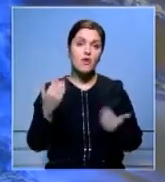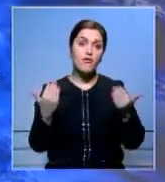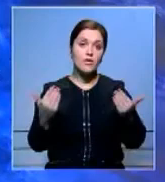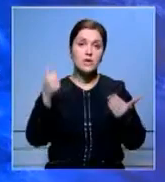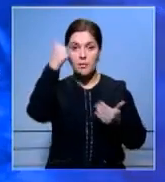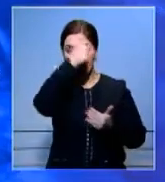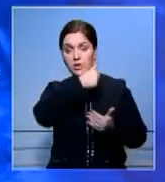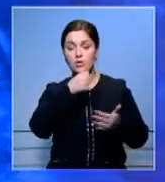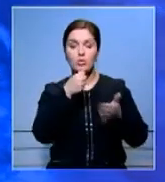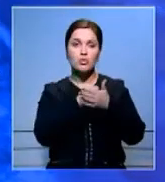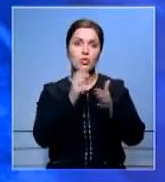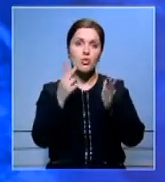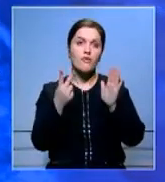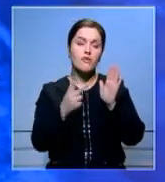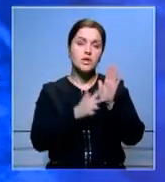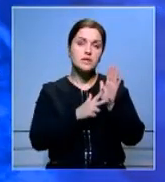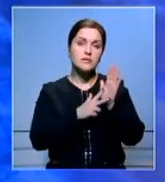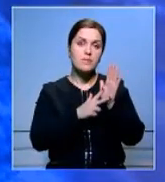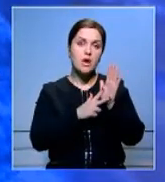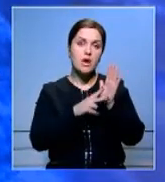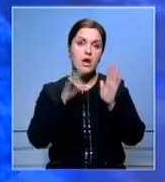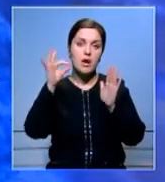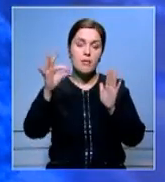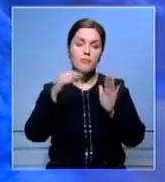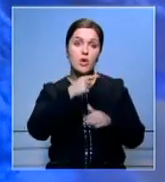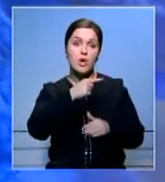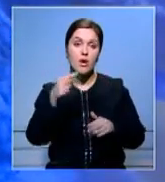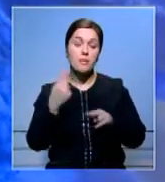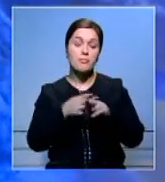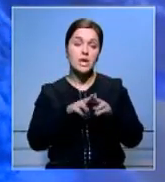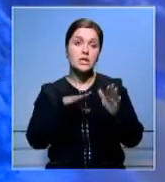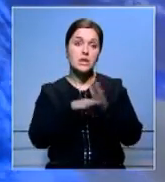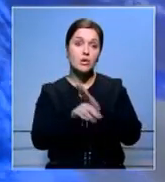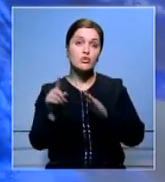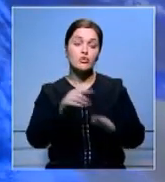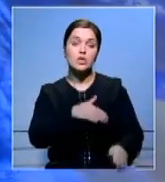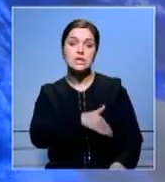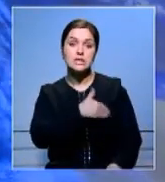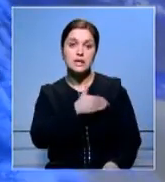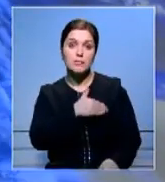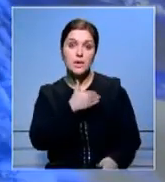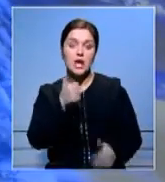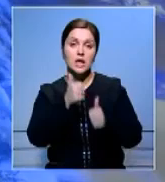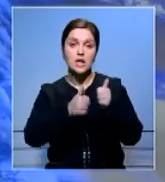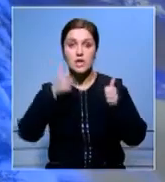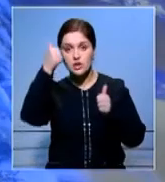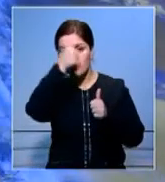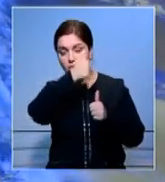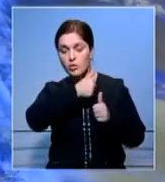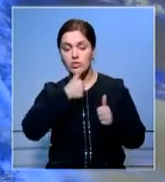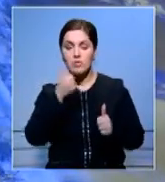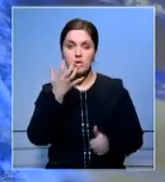только понизилась до 28 мороза. Это значит, что температура каждым